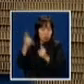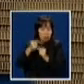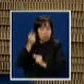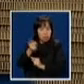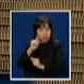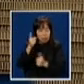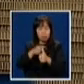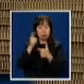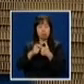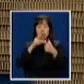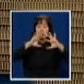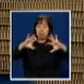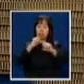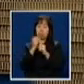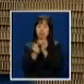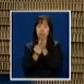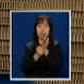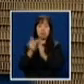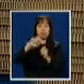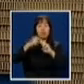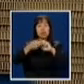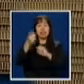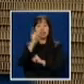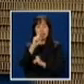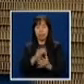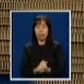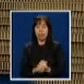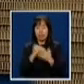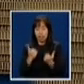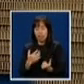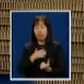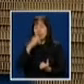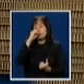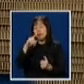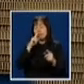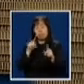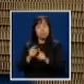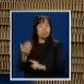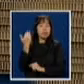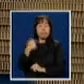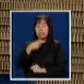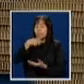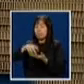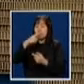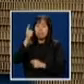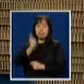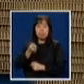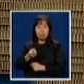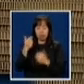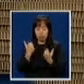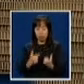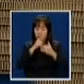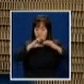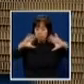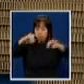ในการดำเนินการในเรื่องนี้นะครับก็ขอเรียนยืนยันจุดยืนที่ชัดเจนนะครับว่ารัฐบาลไทยนะครับโด